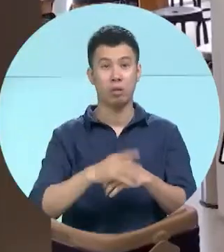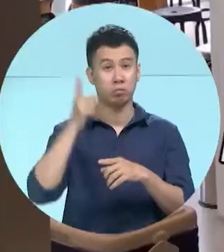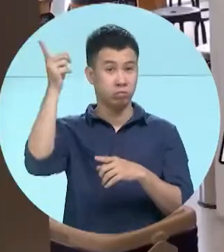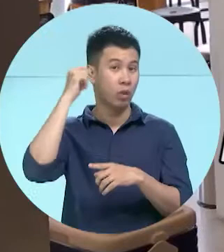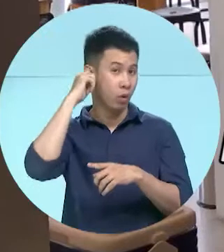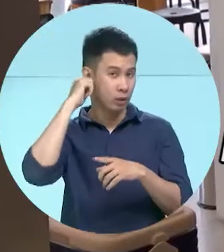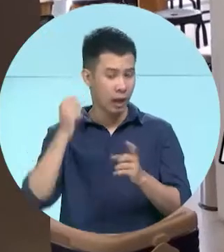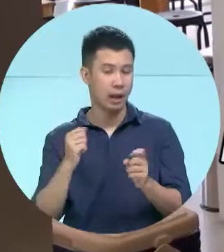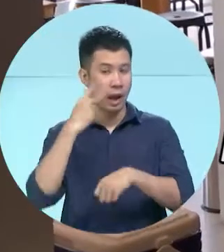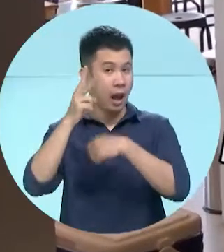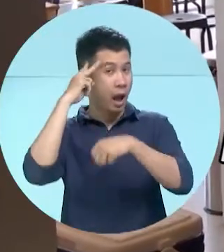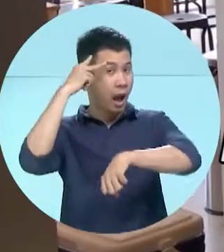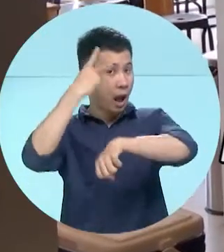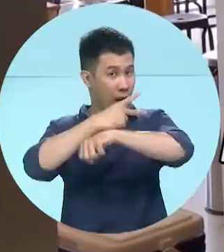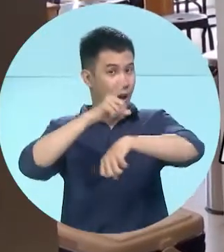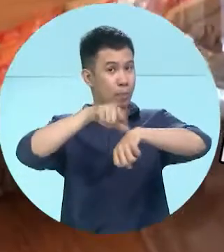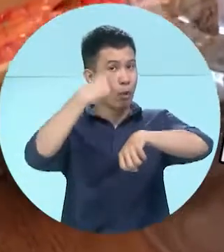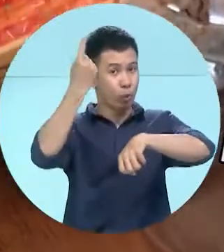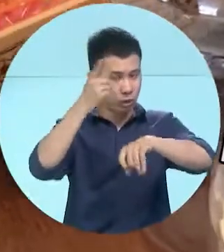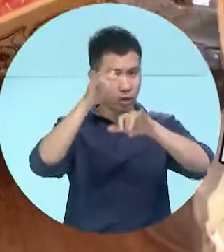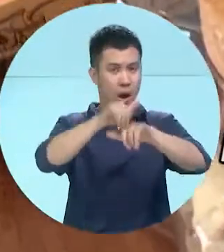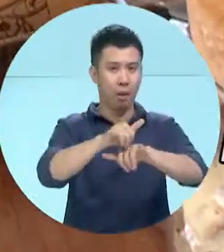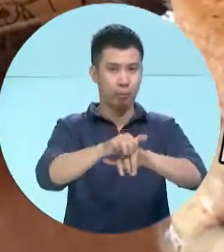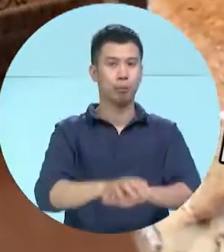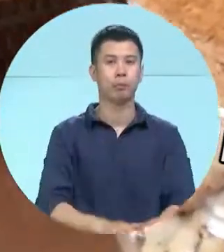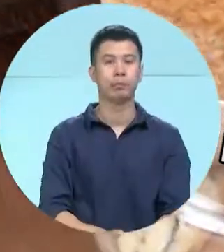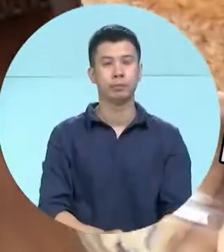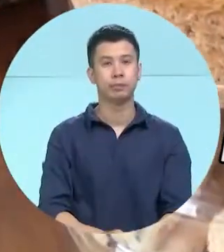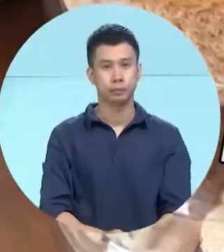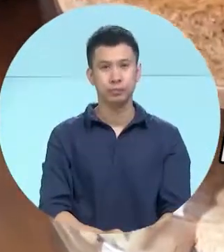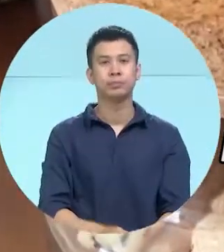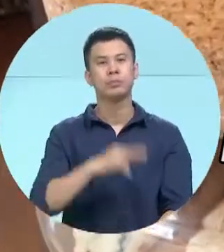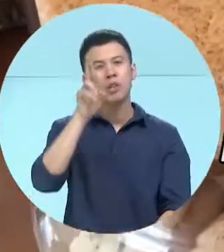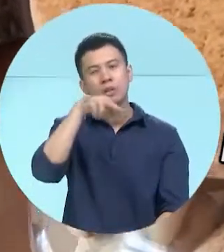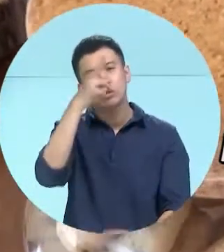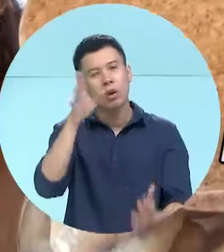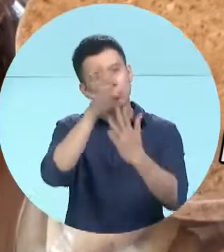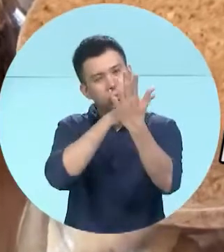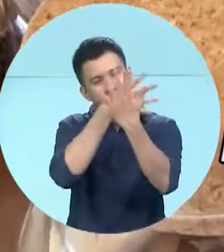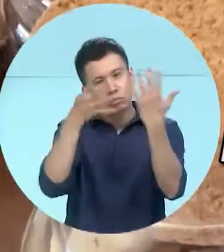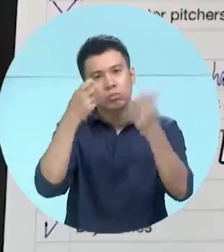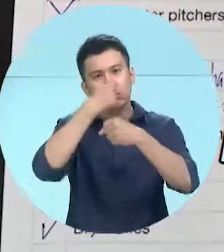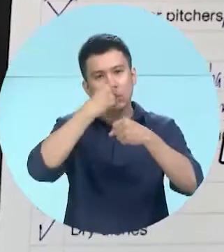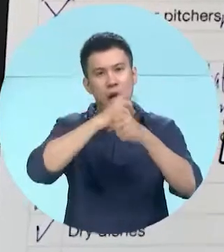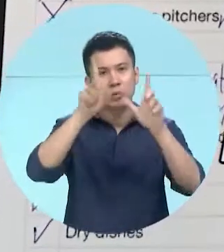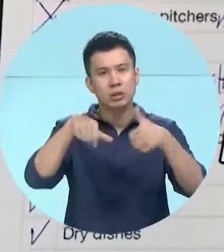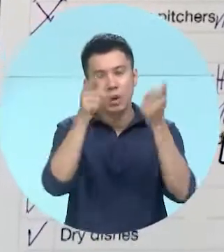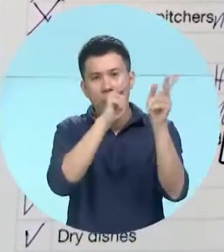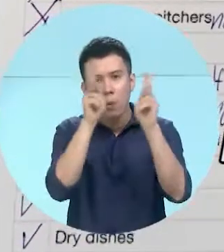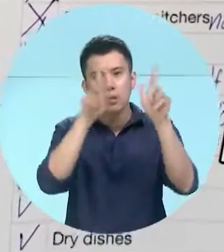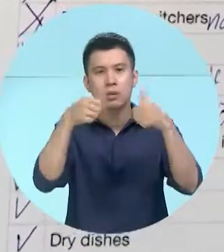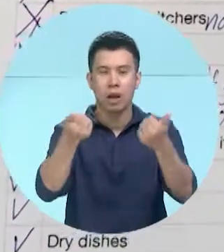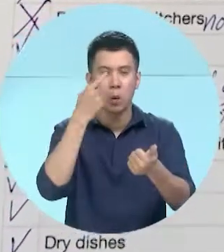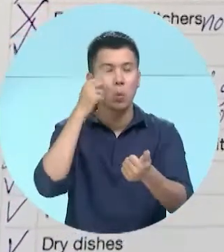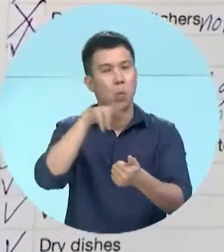with. And this is Kate. And she goes through a list of things every time she comes. It's her kind of her duty list or her job